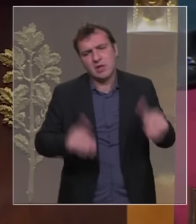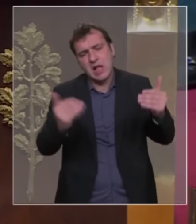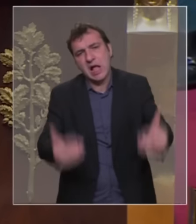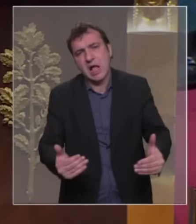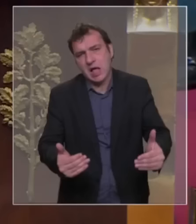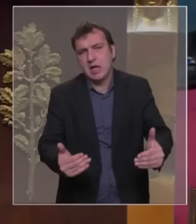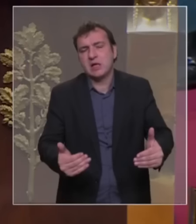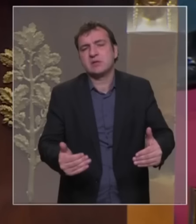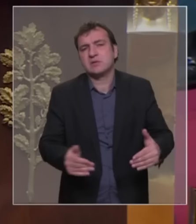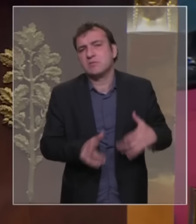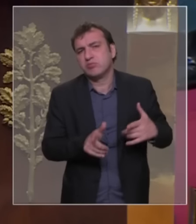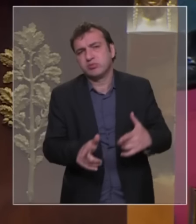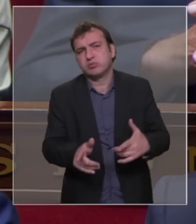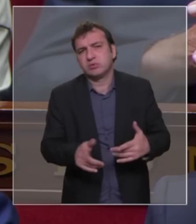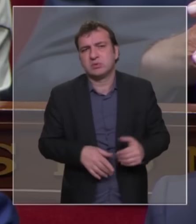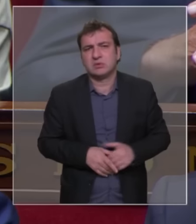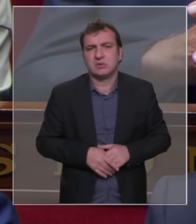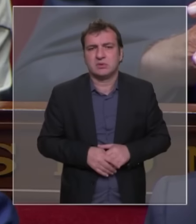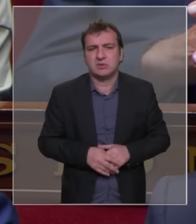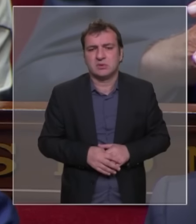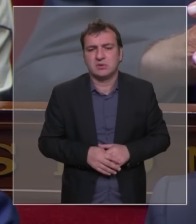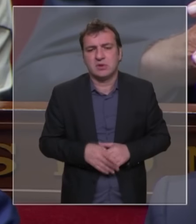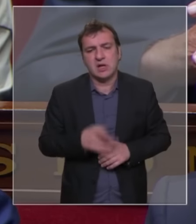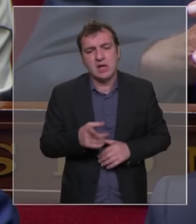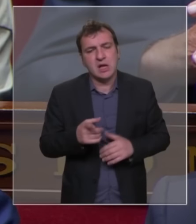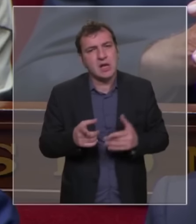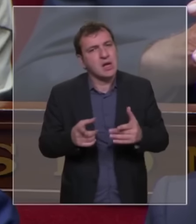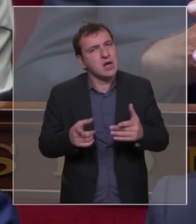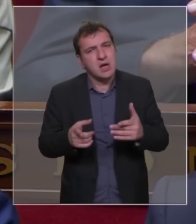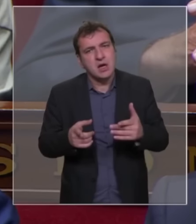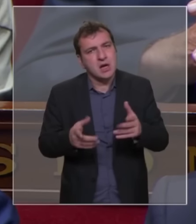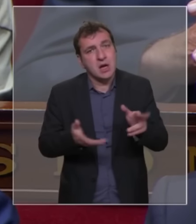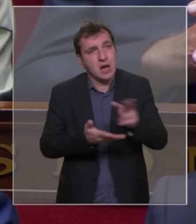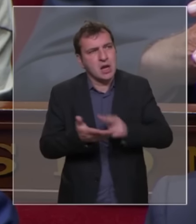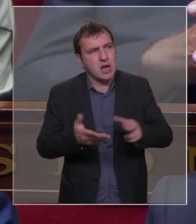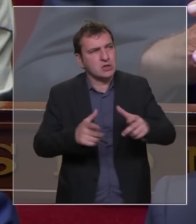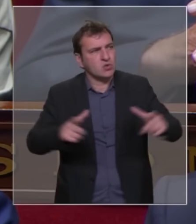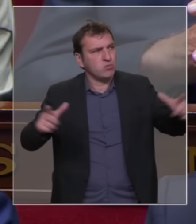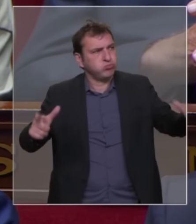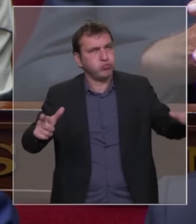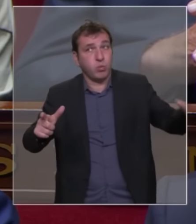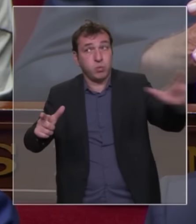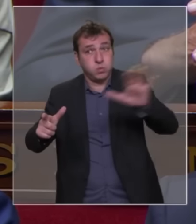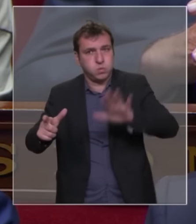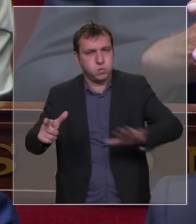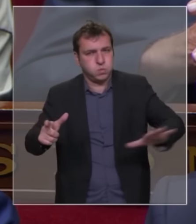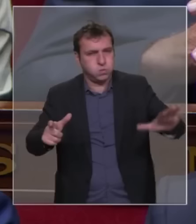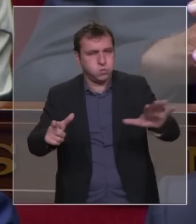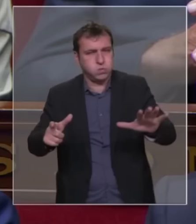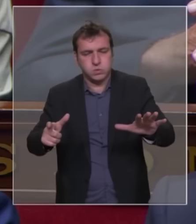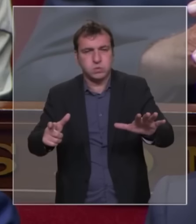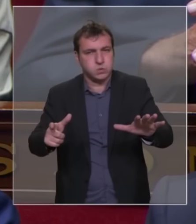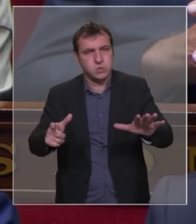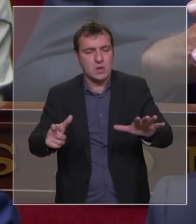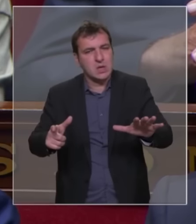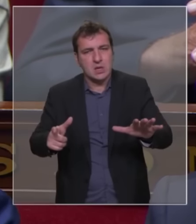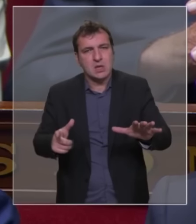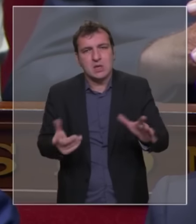vite les hostilités qui menacent gravement, gravement la stabilité de toute cette région. Je rappelle